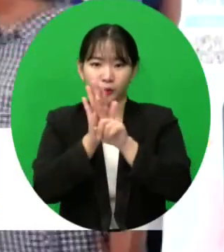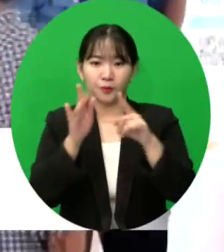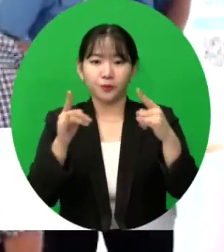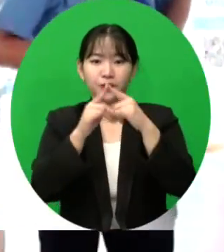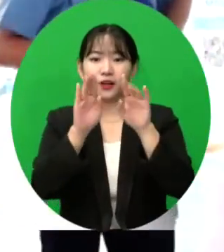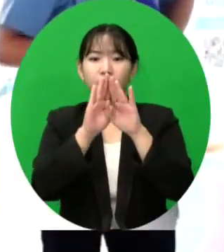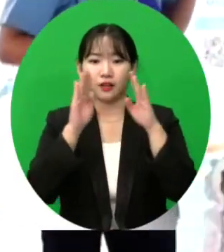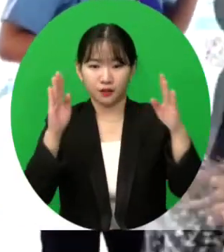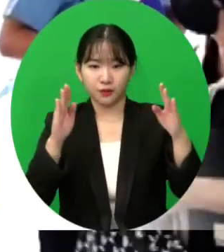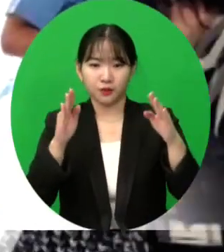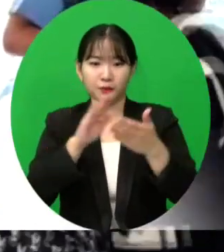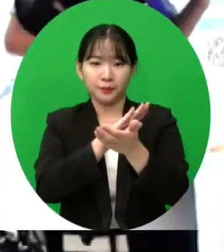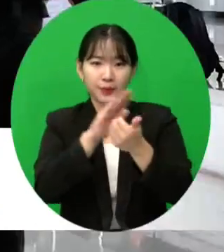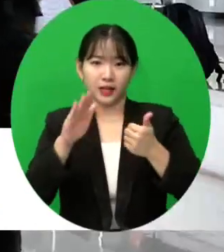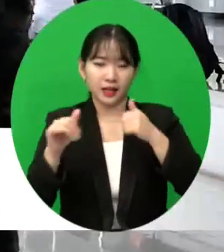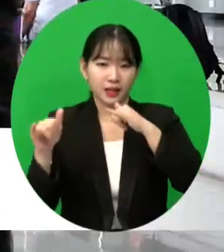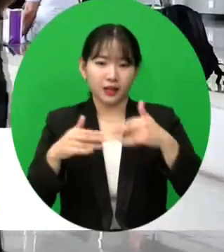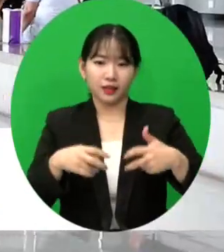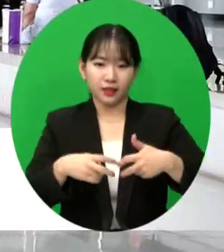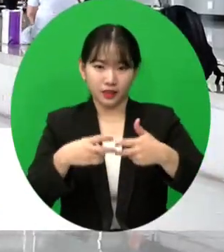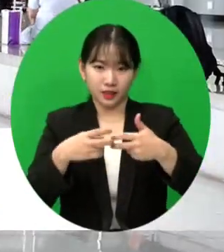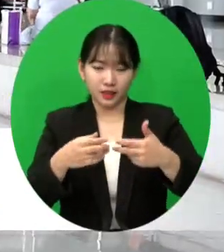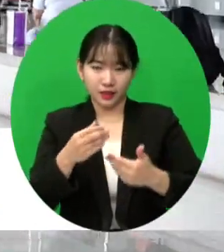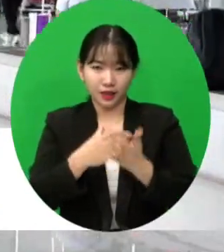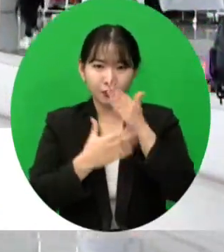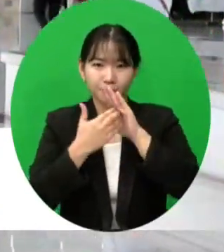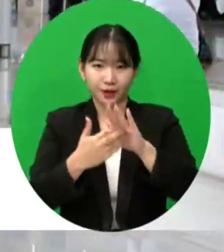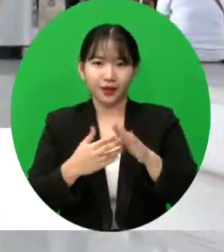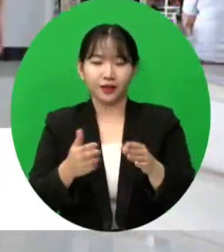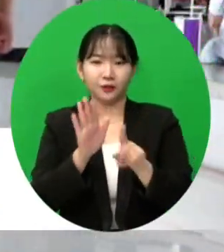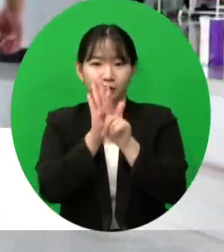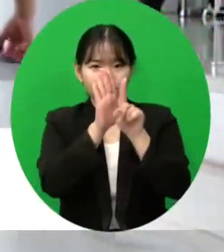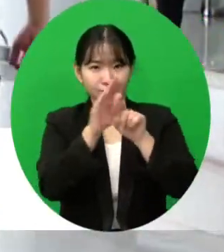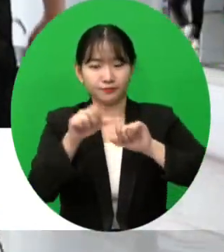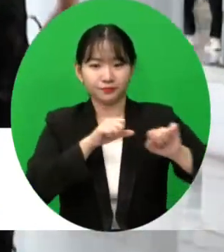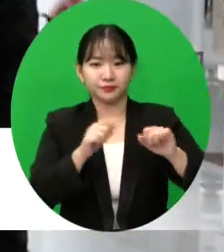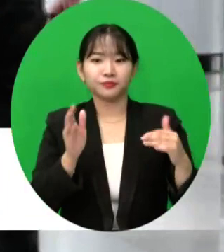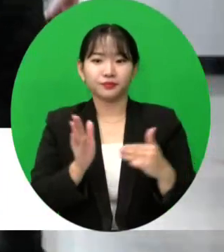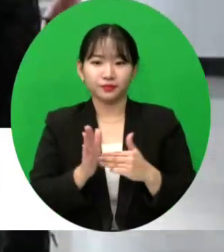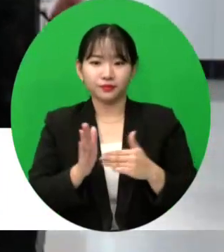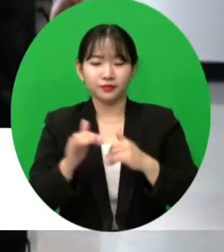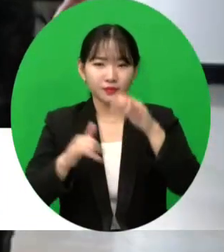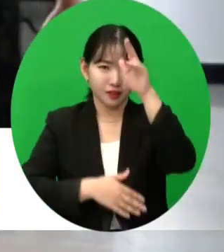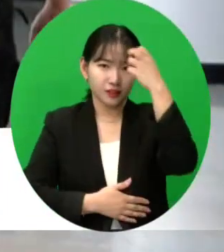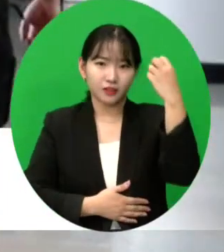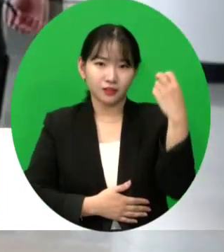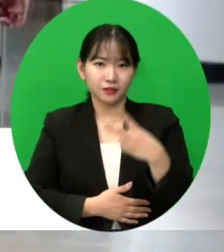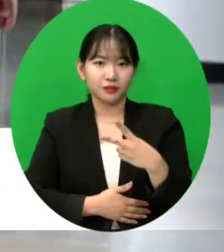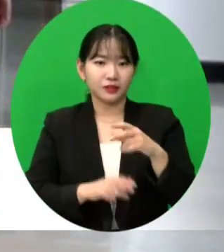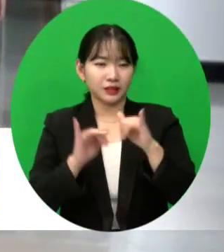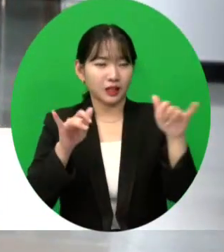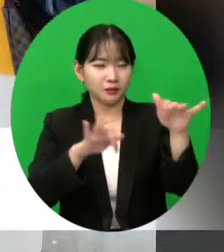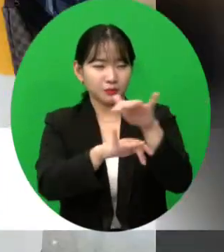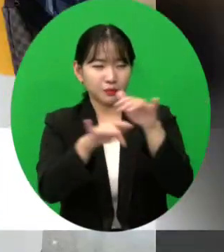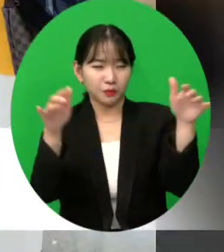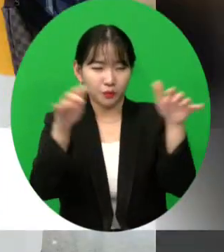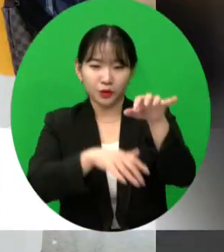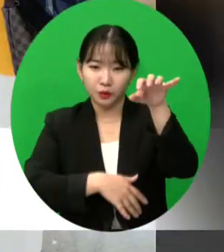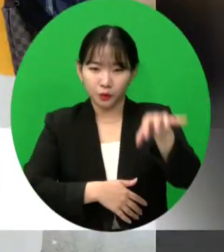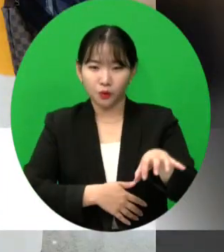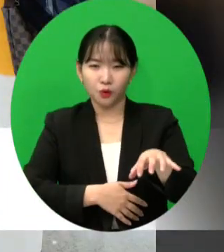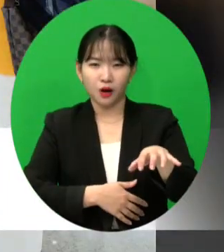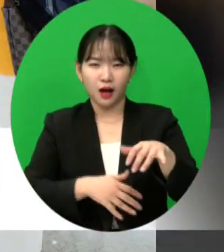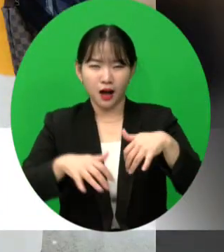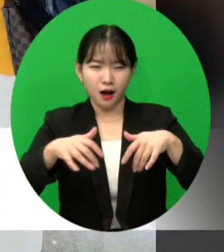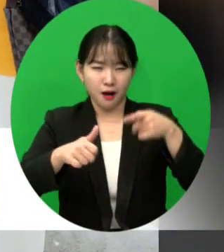부스를 열고 선제적 해양사고 예방 캠페인을 진행했습니다. 해경은 또 다중 밀집 장소에서의